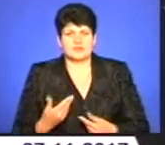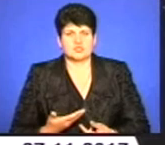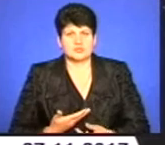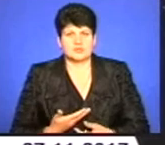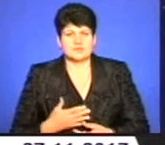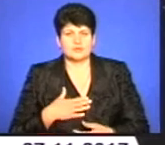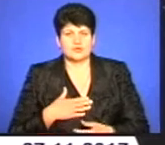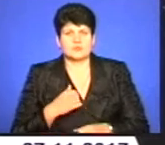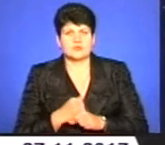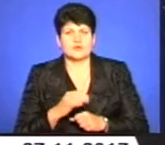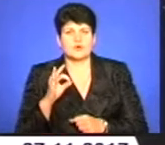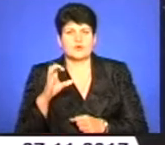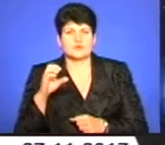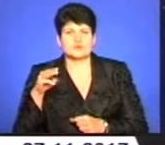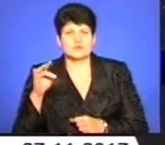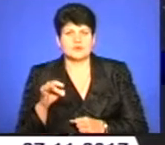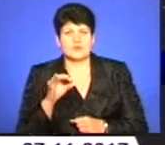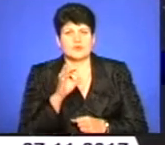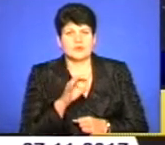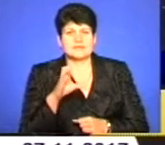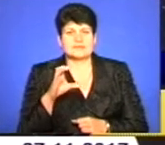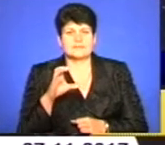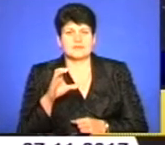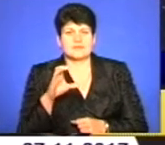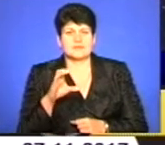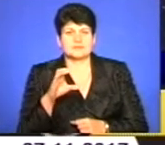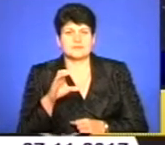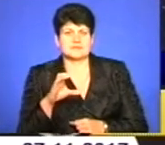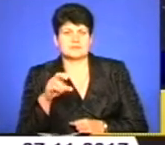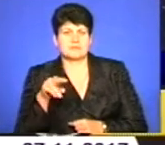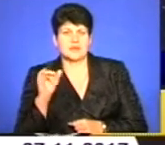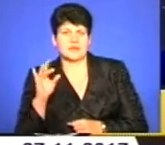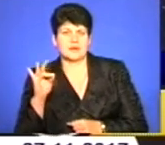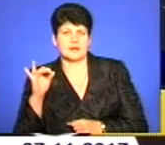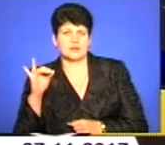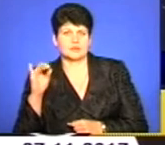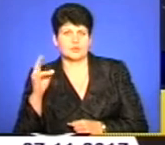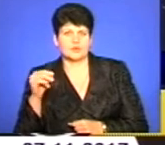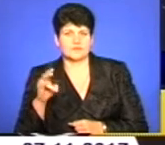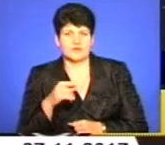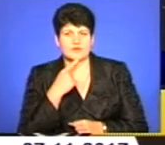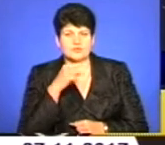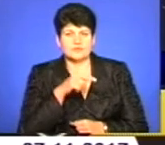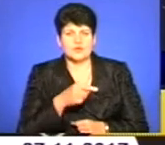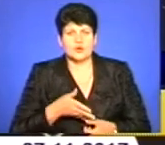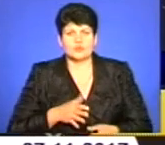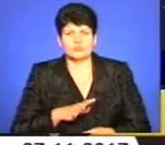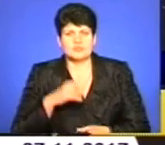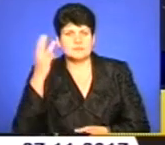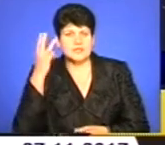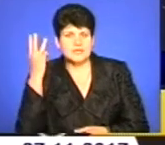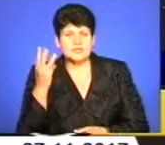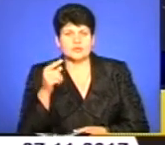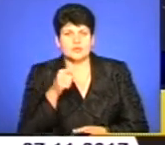мною спрацювала Островська Оля Спиридонівна. Ну, її вже, вона вже покійна, її нема. То вона розказувала, що вони з Хмельниччини, за Збруча.